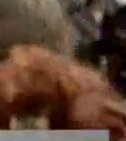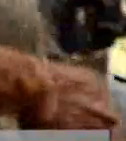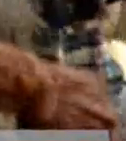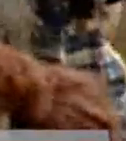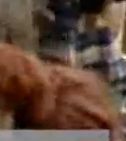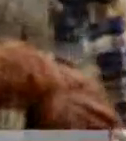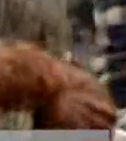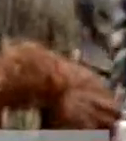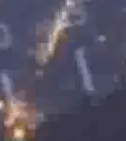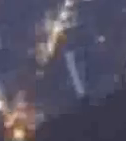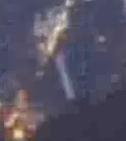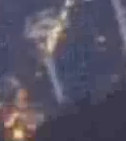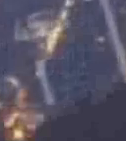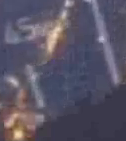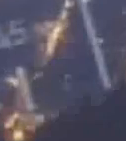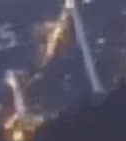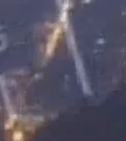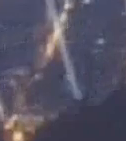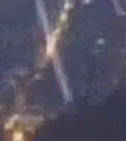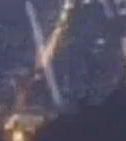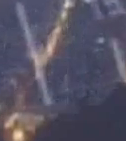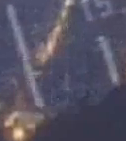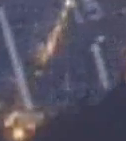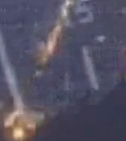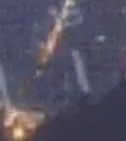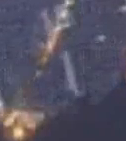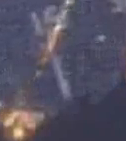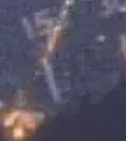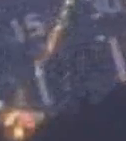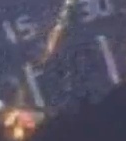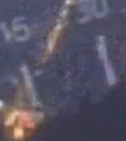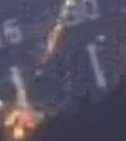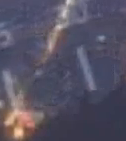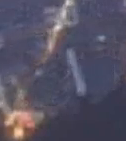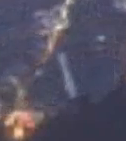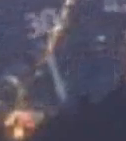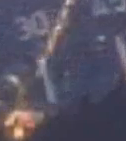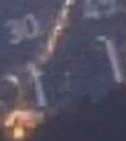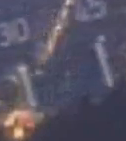Και κύριοι, παρακολουθήσαμε την ομιλία του Πρωθυπουργού Αλέξη Τσίπρα στην Πάτρα, στην συγκέντρωση ΣΥΡΙΖΑ Προοδευτική.